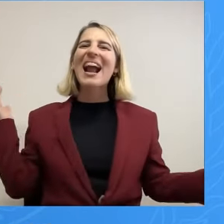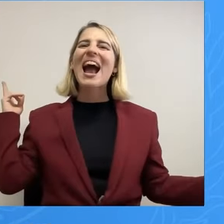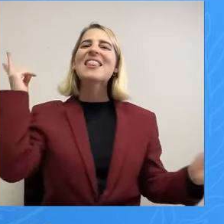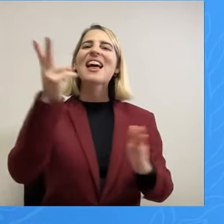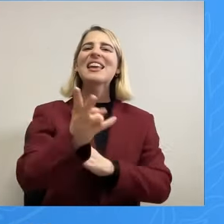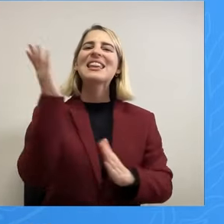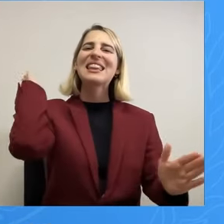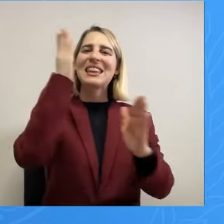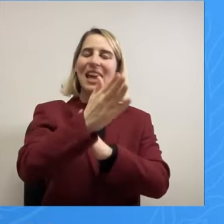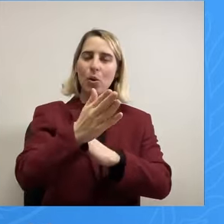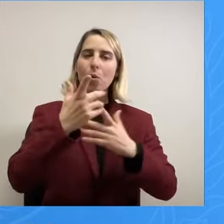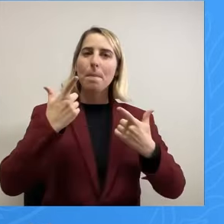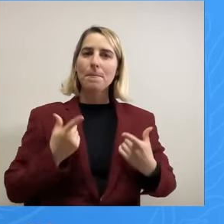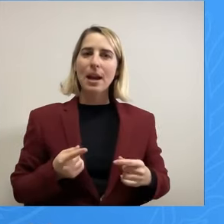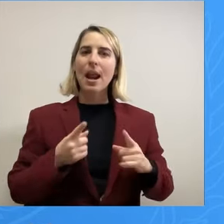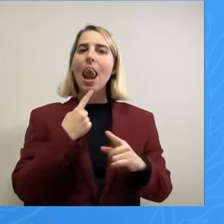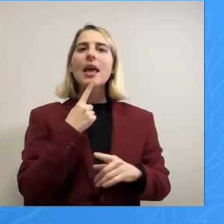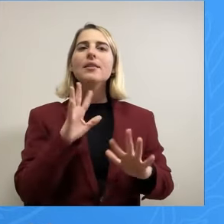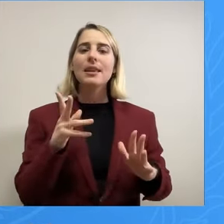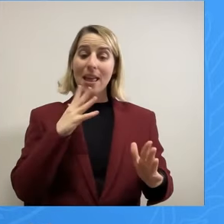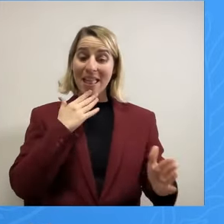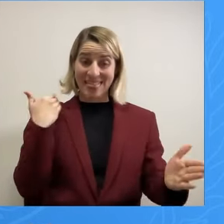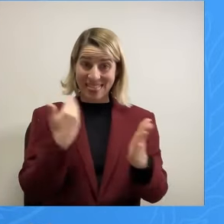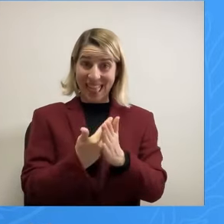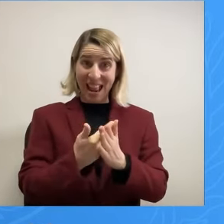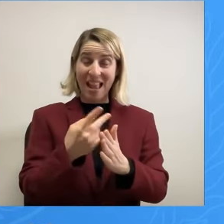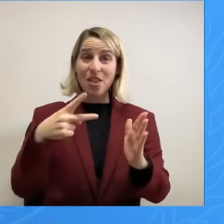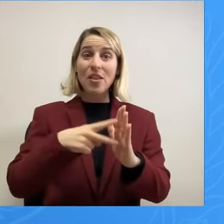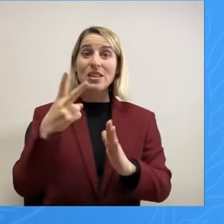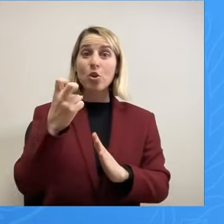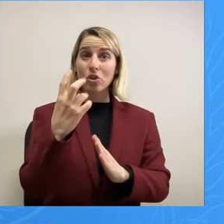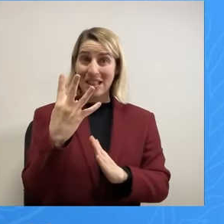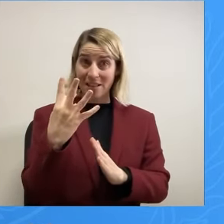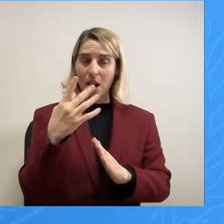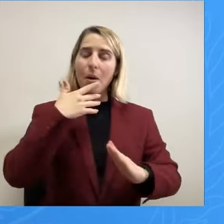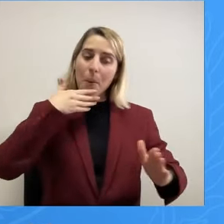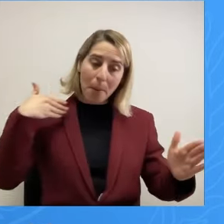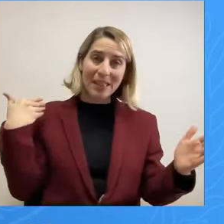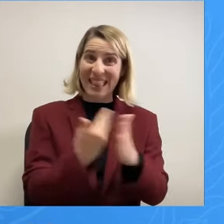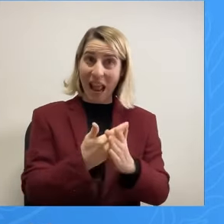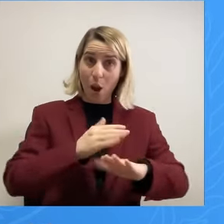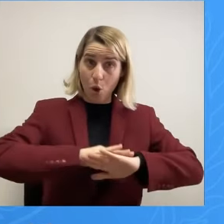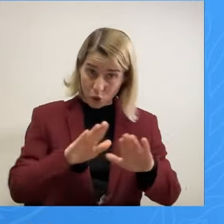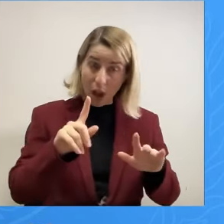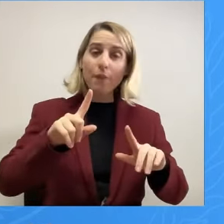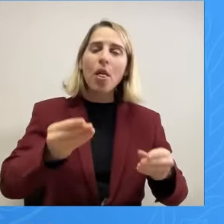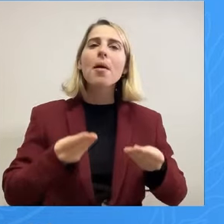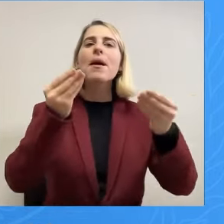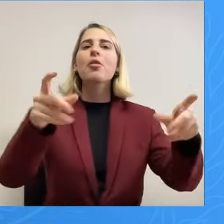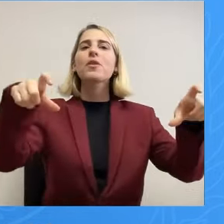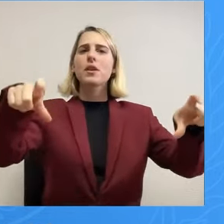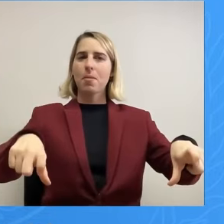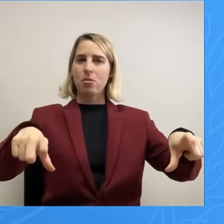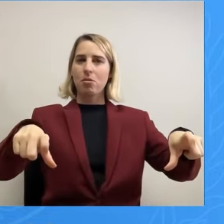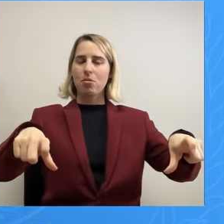τέλος του 24 θα παραδοθεί το γήπεδο. Η εγκαταστάσεις του Ερασιτέχνη. Αυτό λέει η σύμβαση. Θα παραδοθεί στο τέλος του